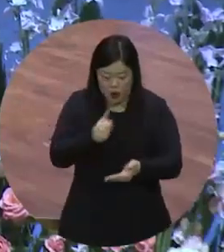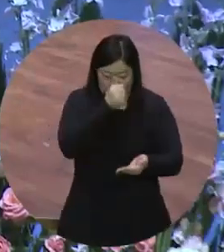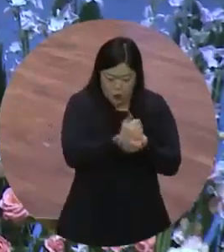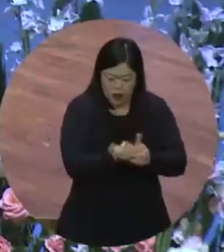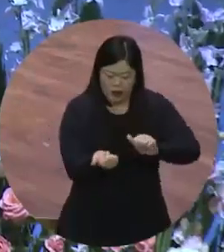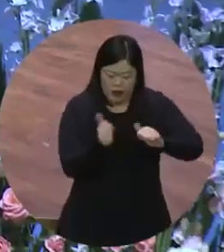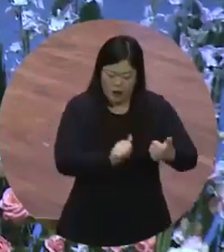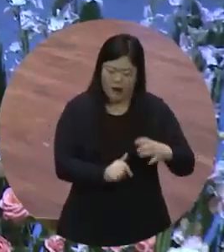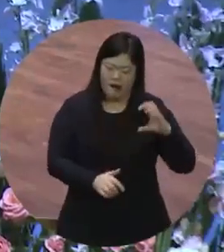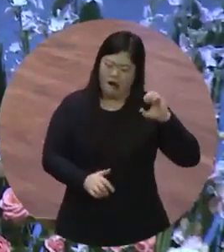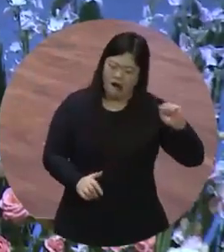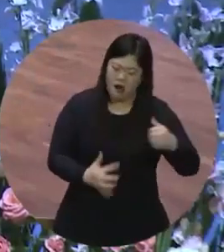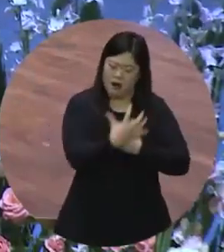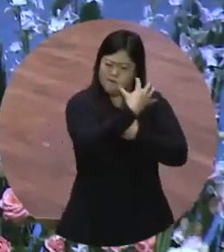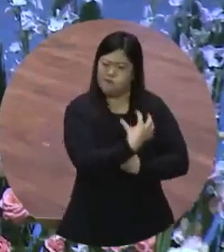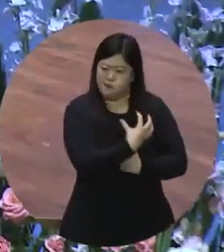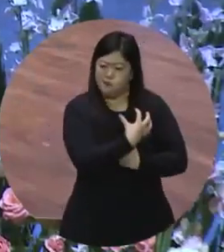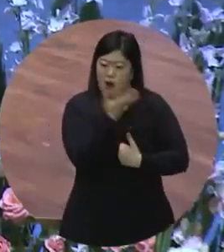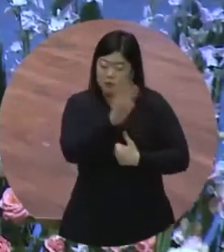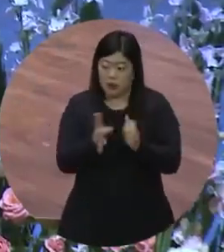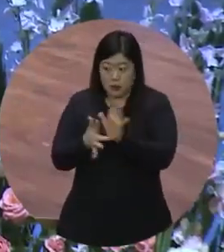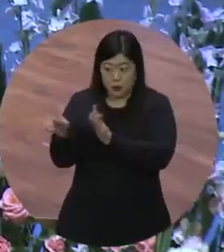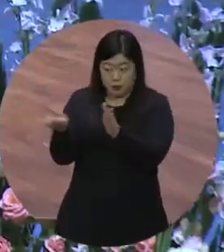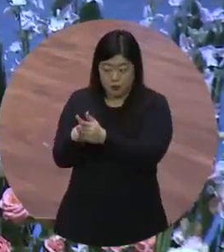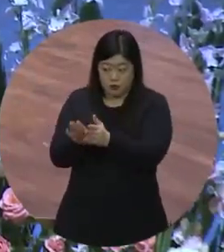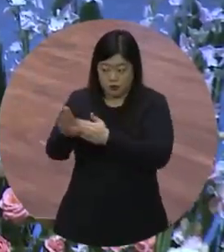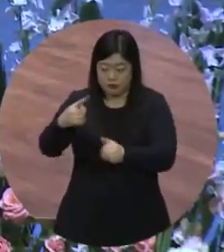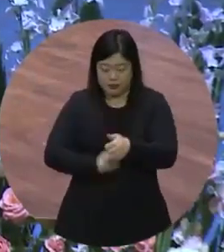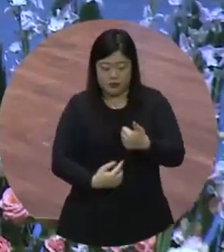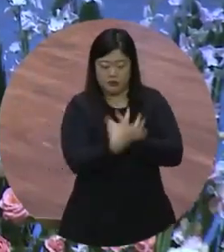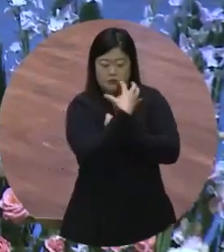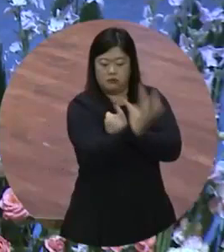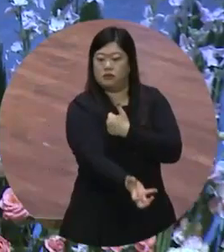승리의 법으로 너를 해방하였습니다.